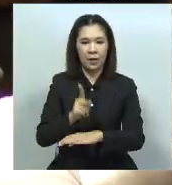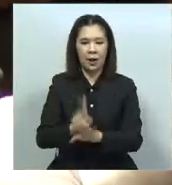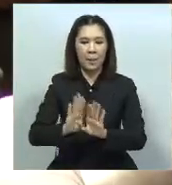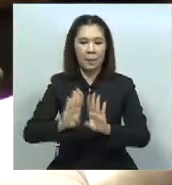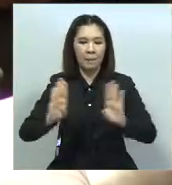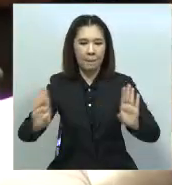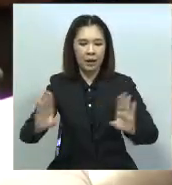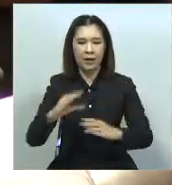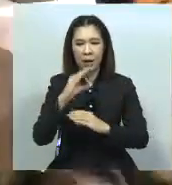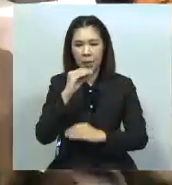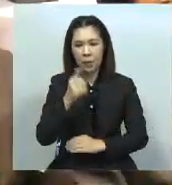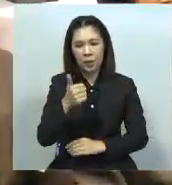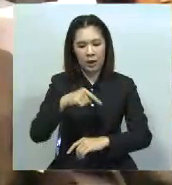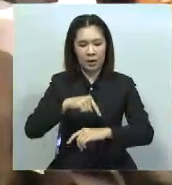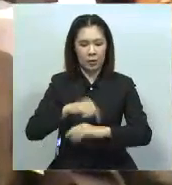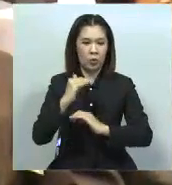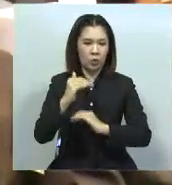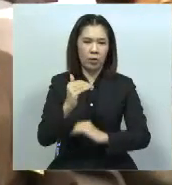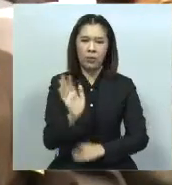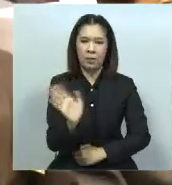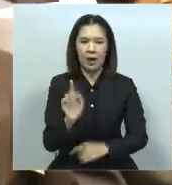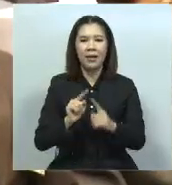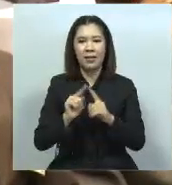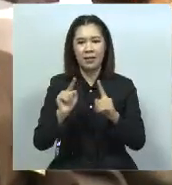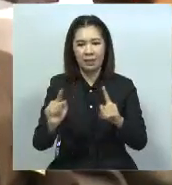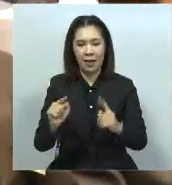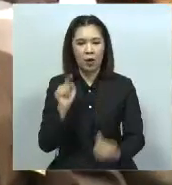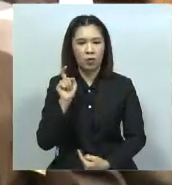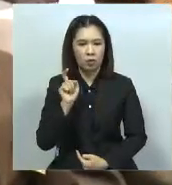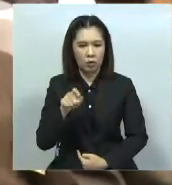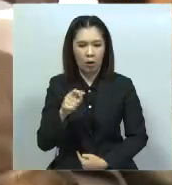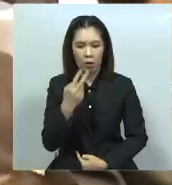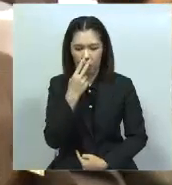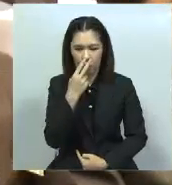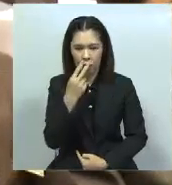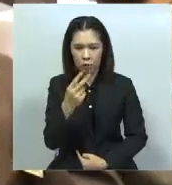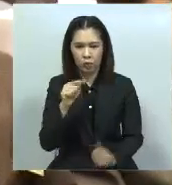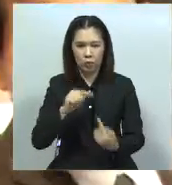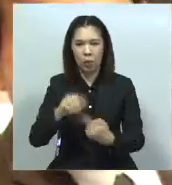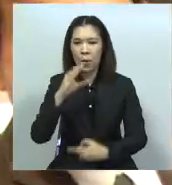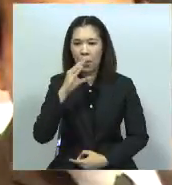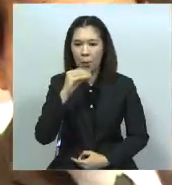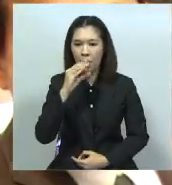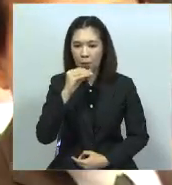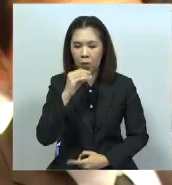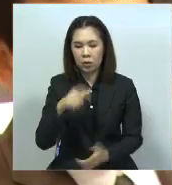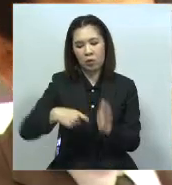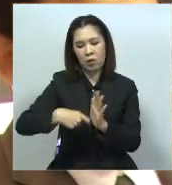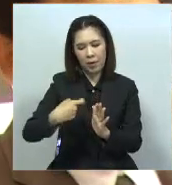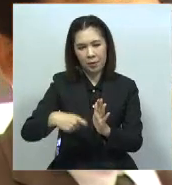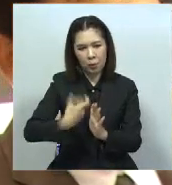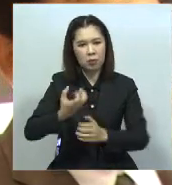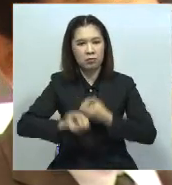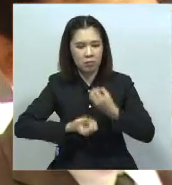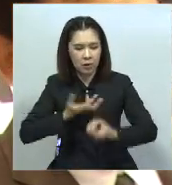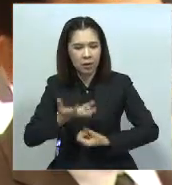ที่ไม่กำหนดกรอบเวลาแต่ว่าขอให้ทุกคนนั้นกำหนดเรื่องของภาพลักษณ์แล้วก็ใช้การพูดกันด้วยหลักของเหตุและผลค่ะ